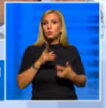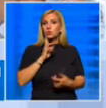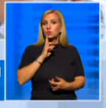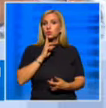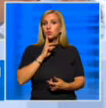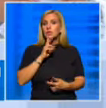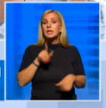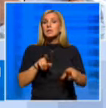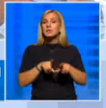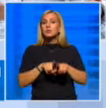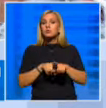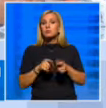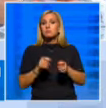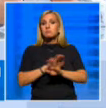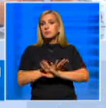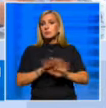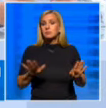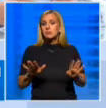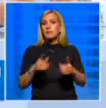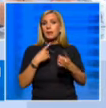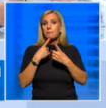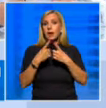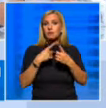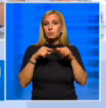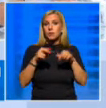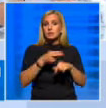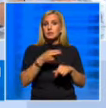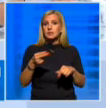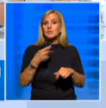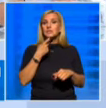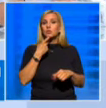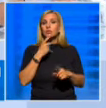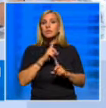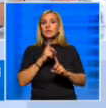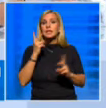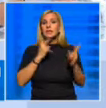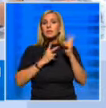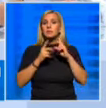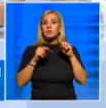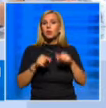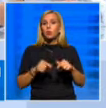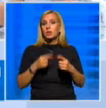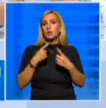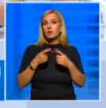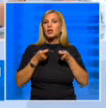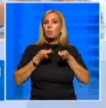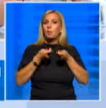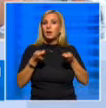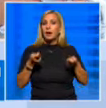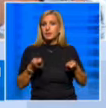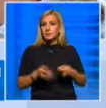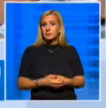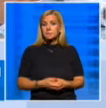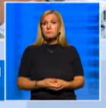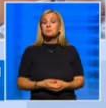се води всякакъв разговор по темата, от страх да не бъде разбран този разговор като пропаганда. От друга гледна точка,